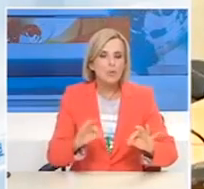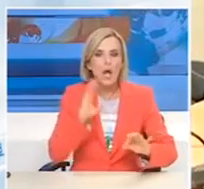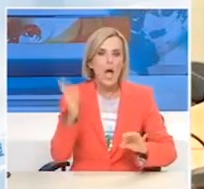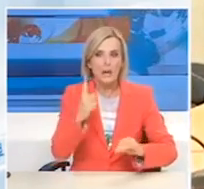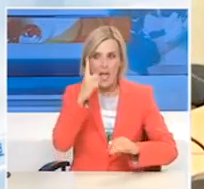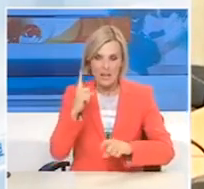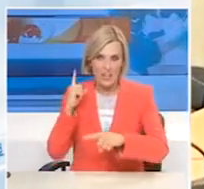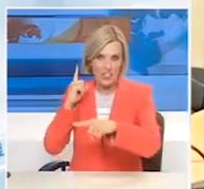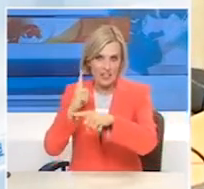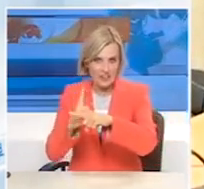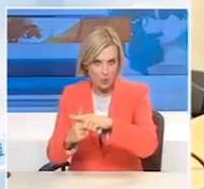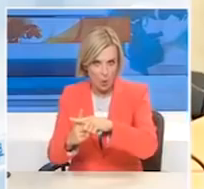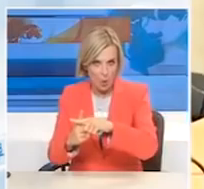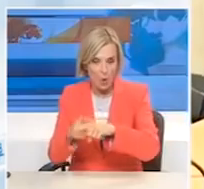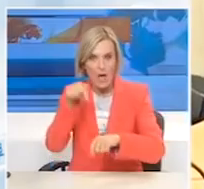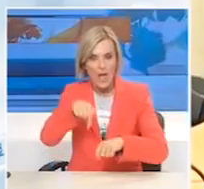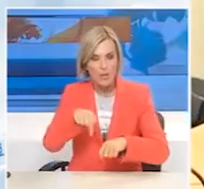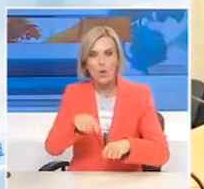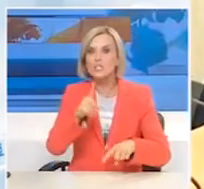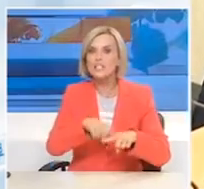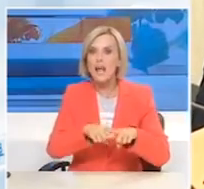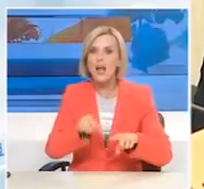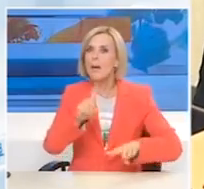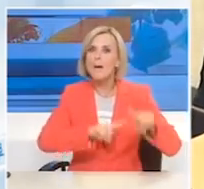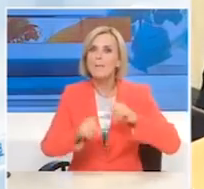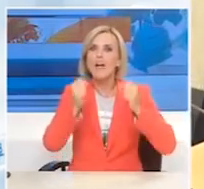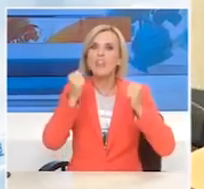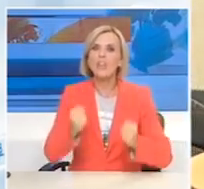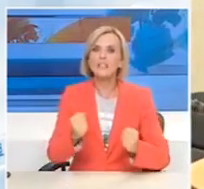παρακολούθηση της πανδημίας στη χώρα μας? Σε ποια θέση είναι η Ελλάδα?